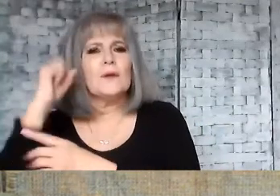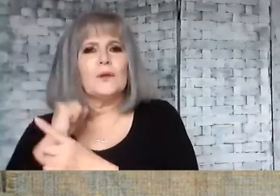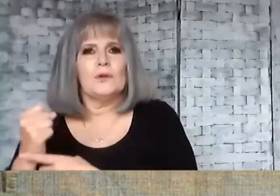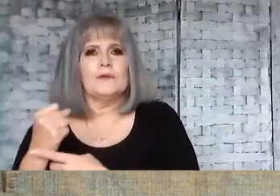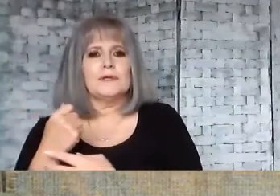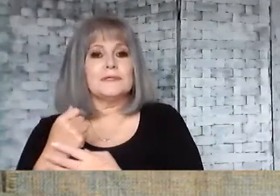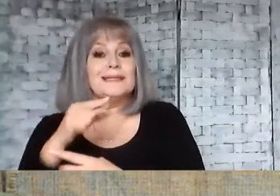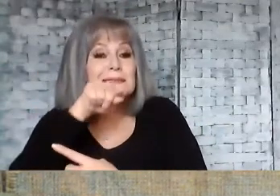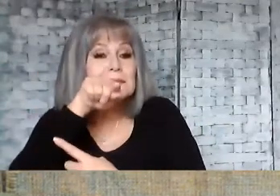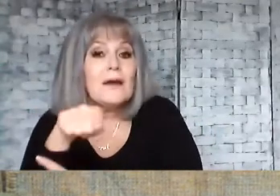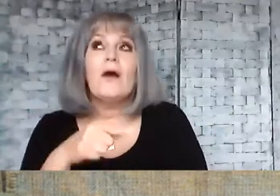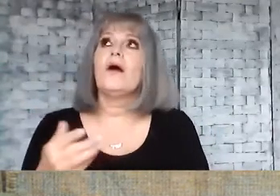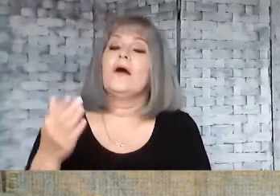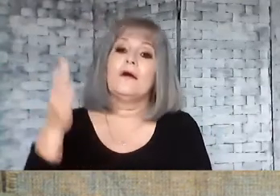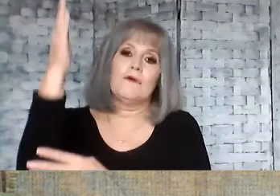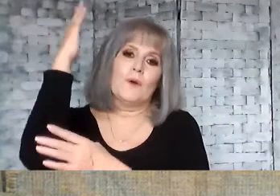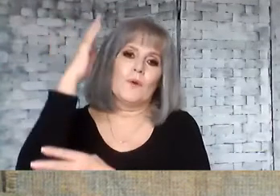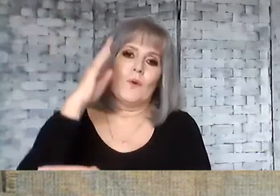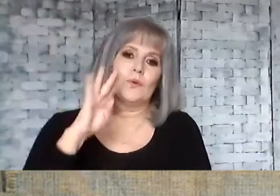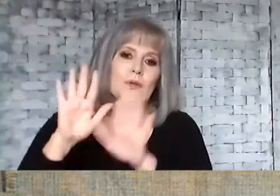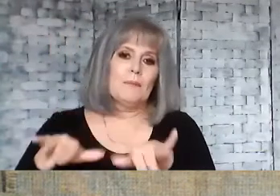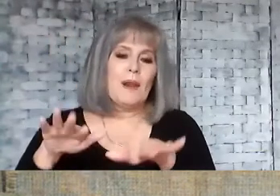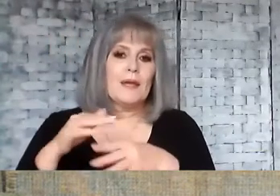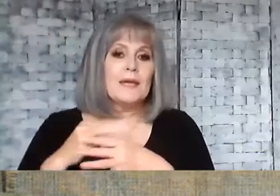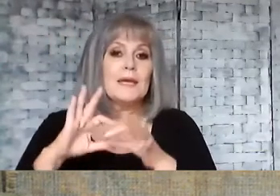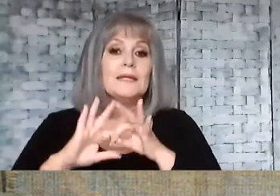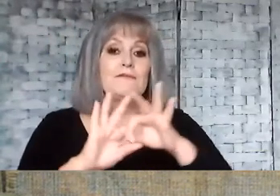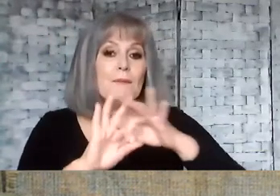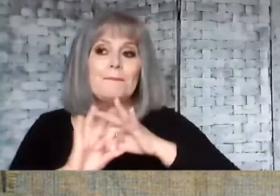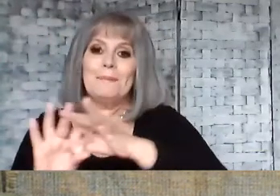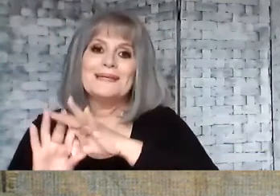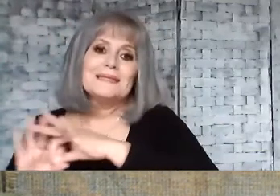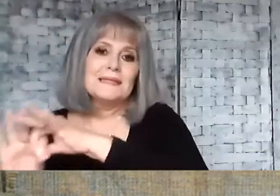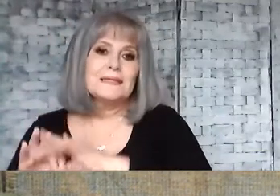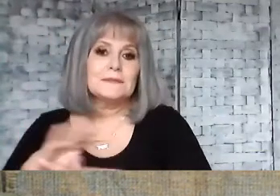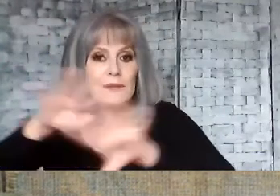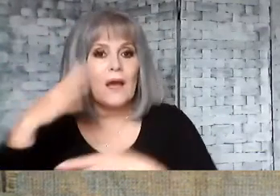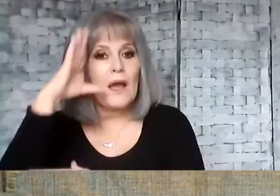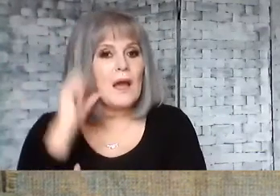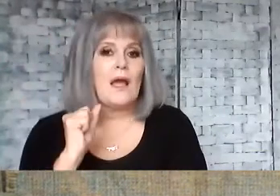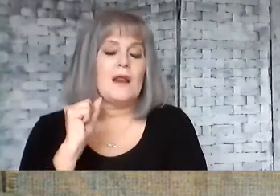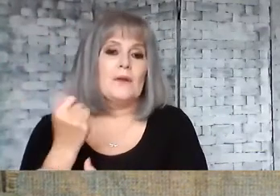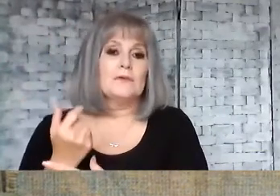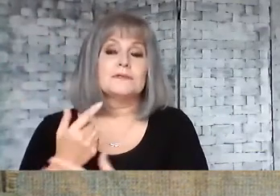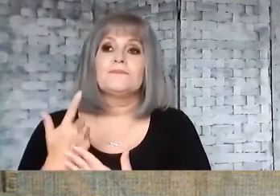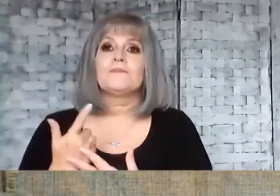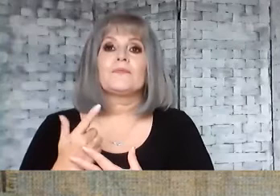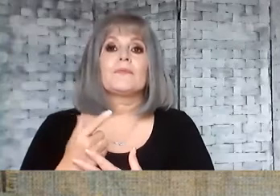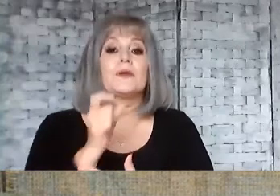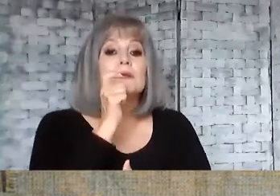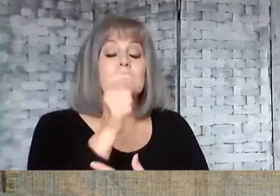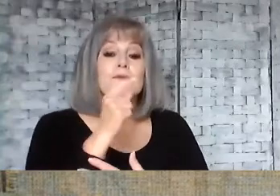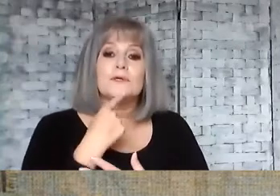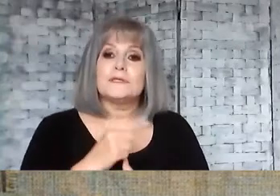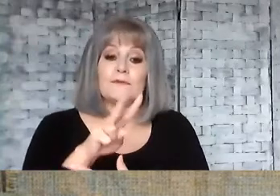gelowiges, dis daar waar God woon. Dis in die verbintenisse, Jesus sê, wat 2 of 3 in my naam